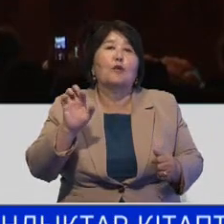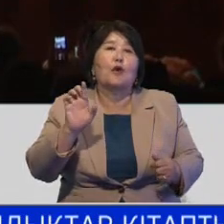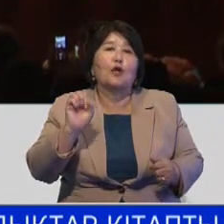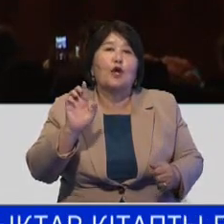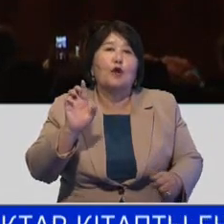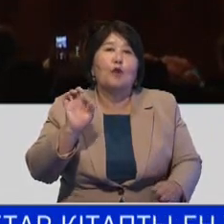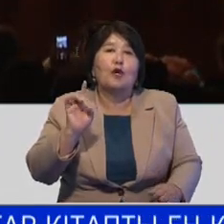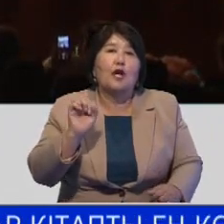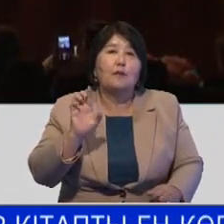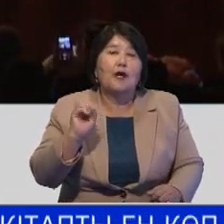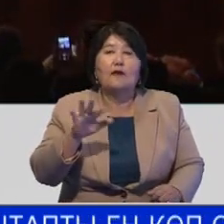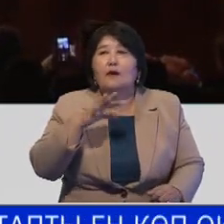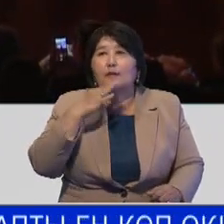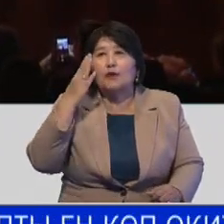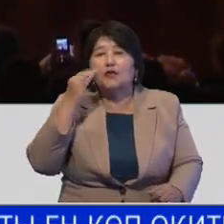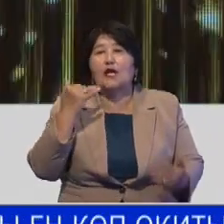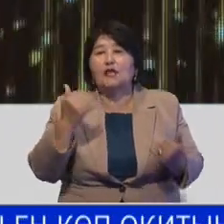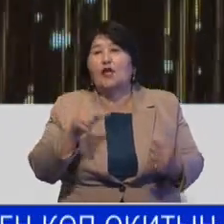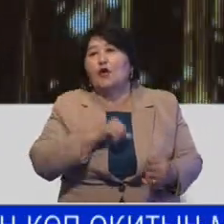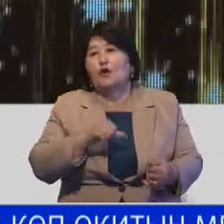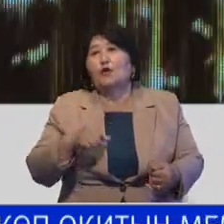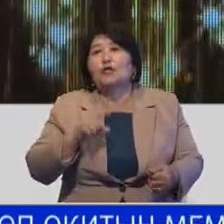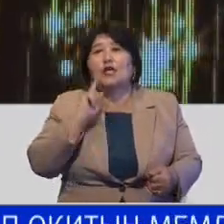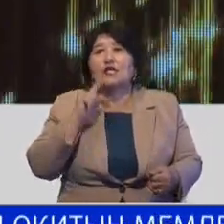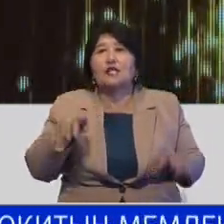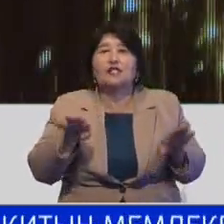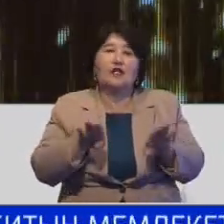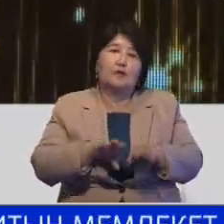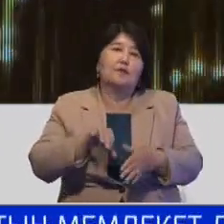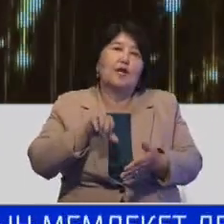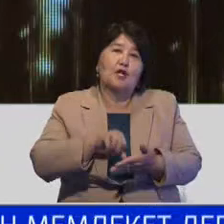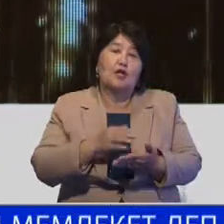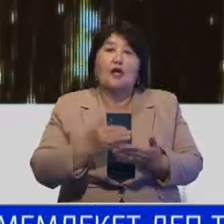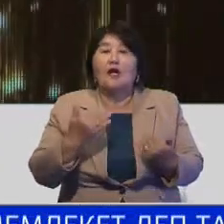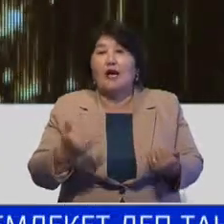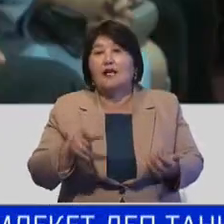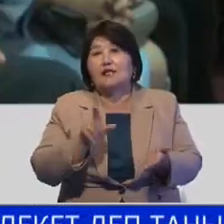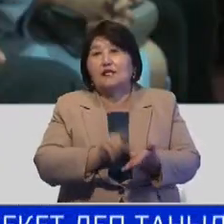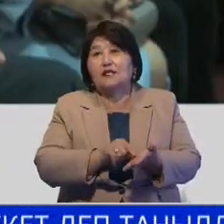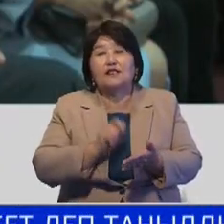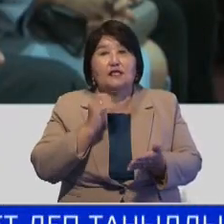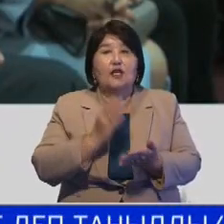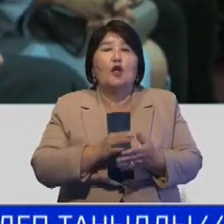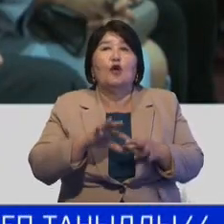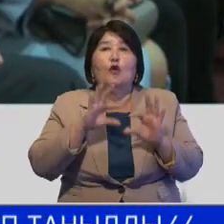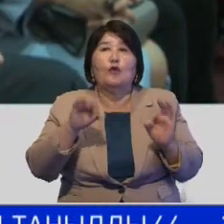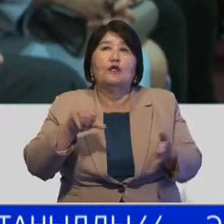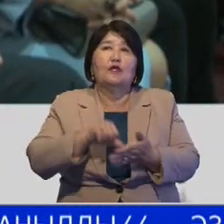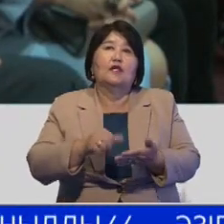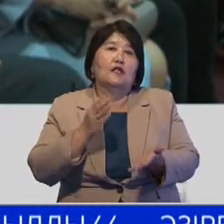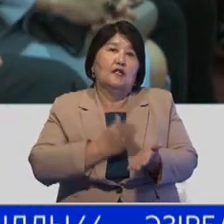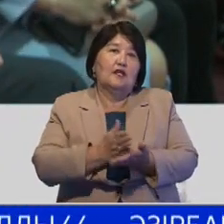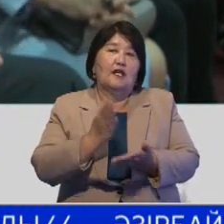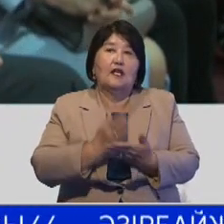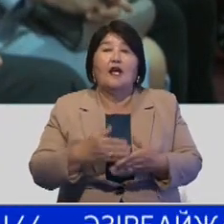талай таланттың томағасын сыпырды. Өзі де жастармен бірге жүрді. Қазір зейнет жасына келсе де өнерден қол үзбей